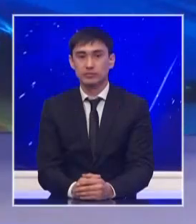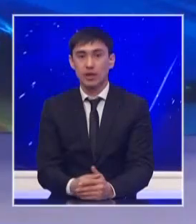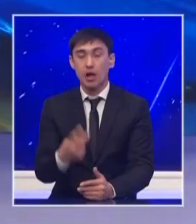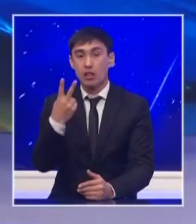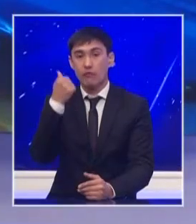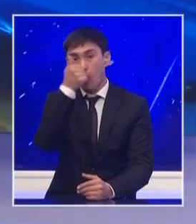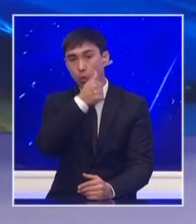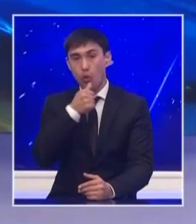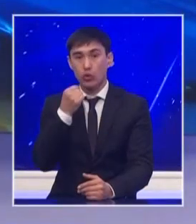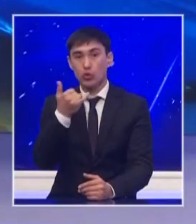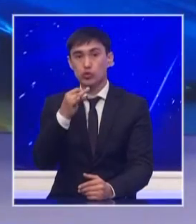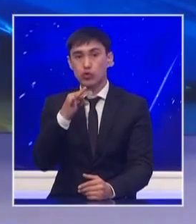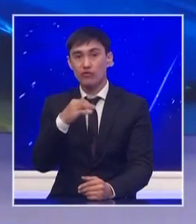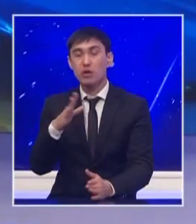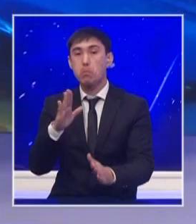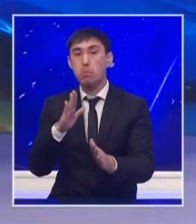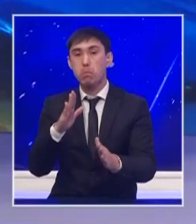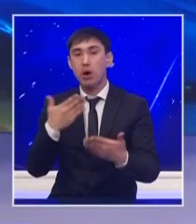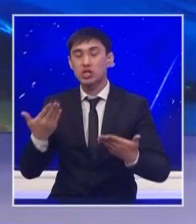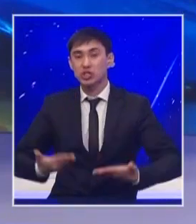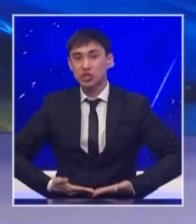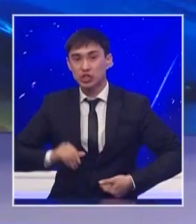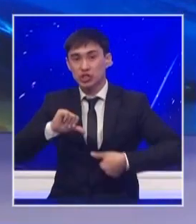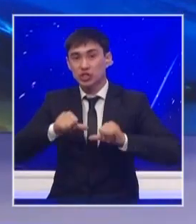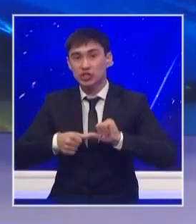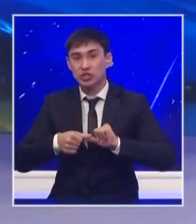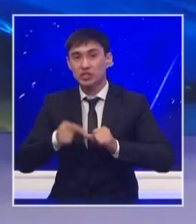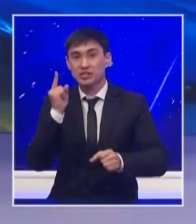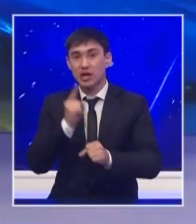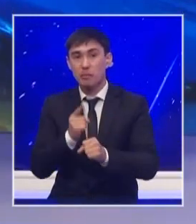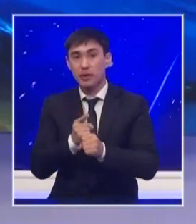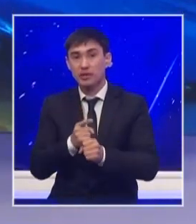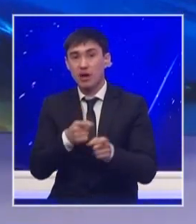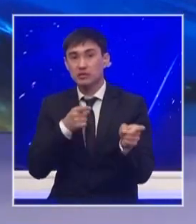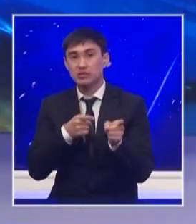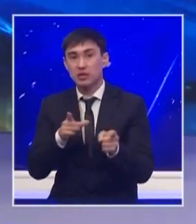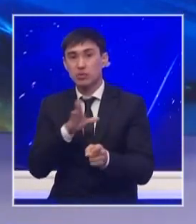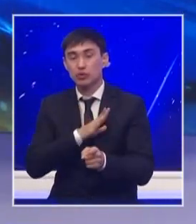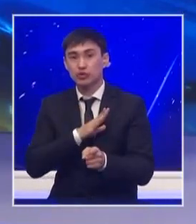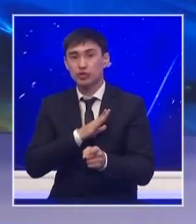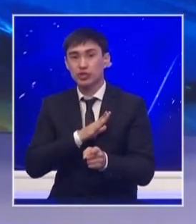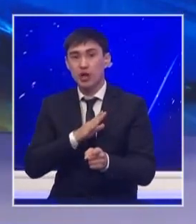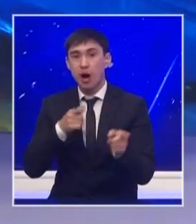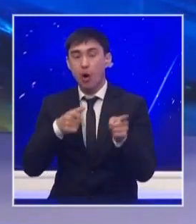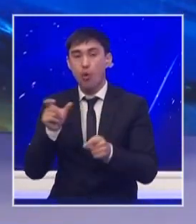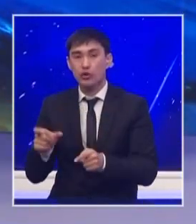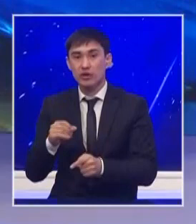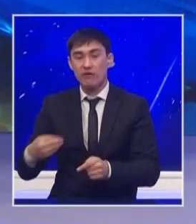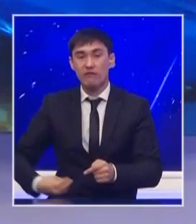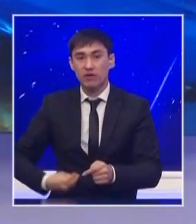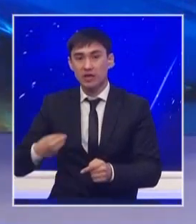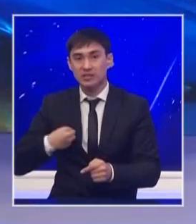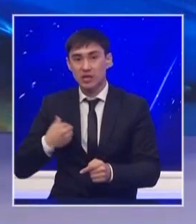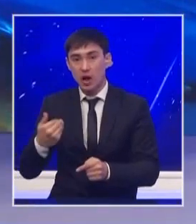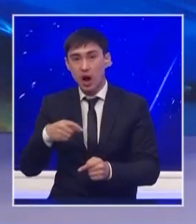два года условно и пожизненный запрет на отстрел получил нерадивый Охотник на юге Франции обвиняемый в непредумышленном